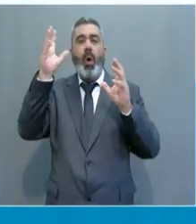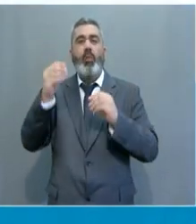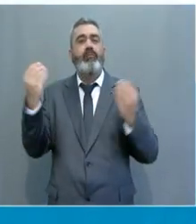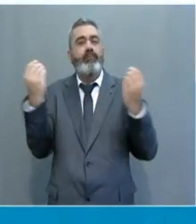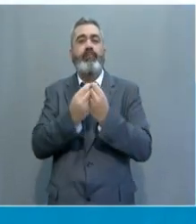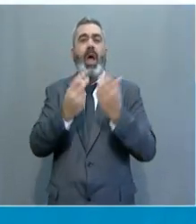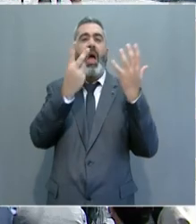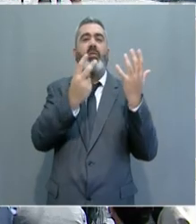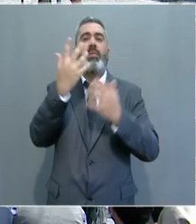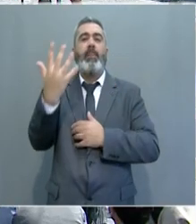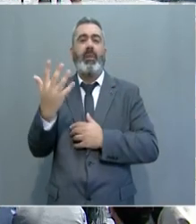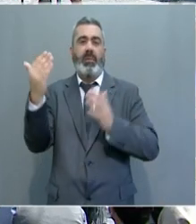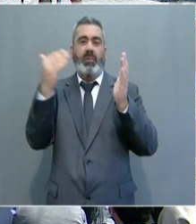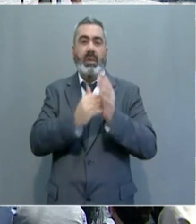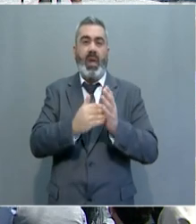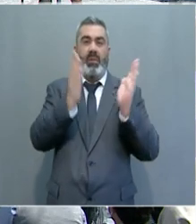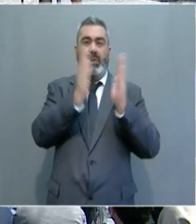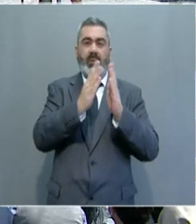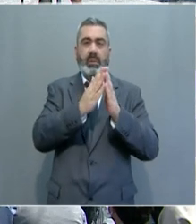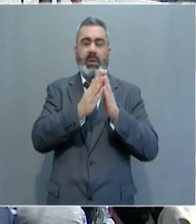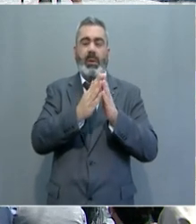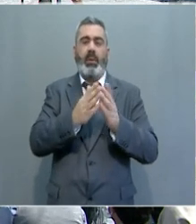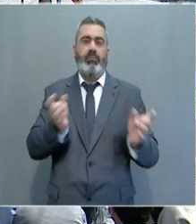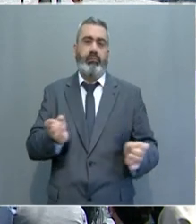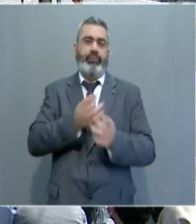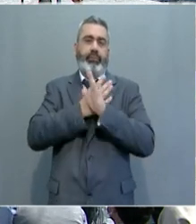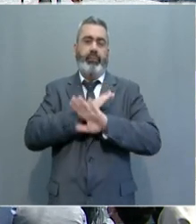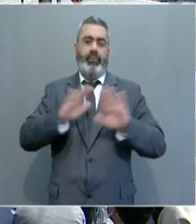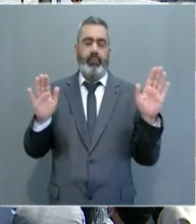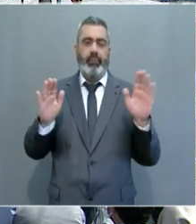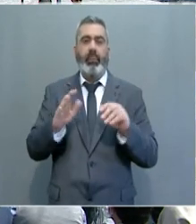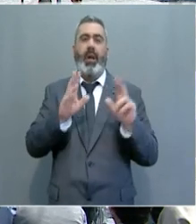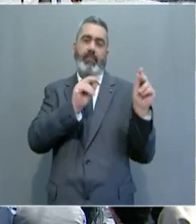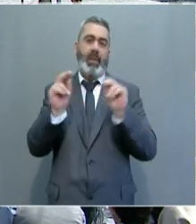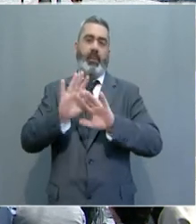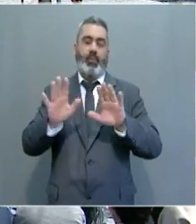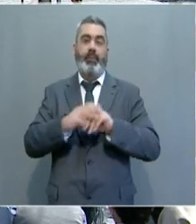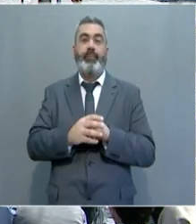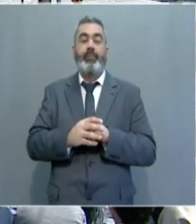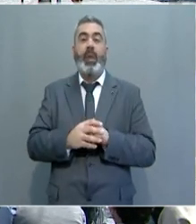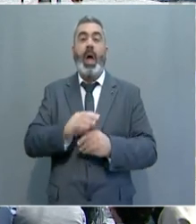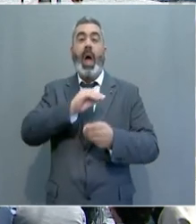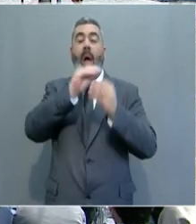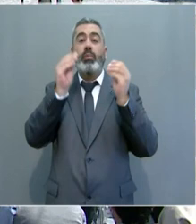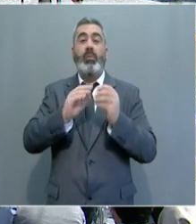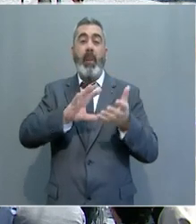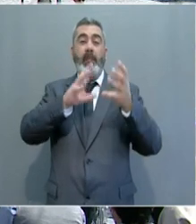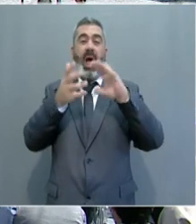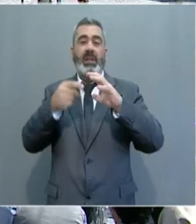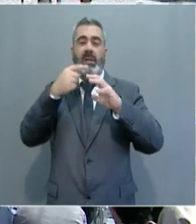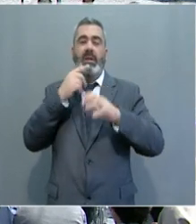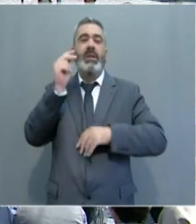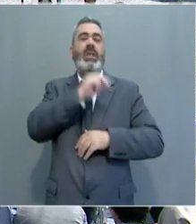75.000 νοικοκυριών. Απαλλάσσει τον πλανήτη από